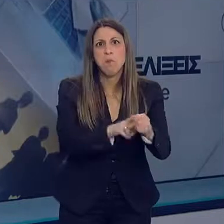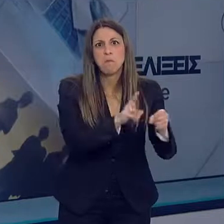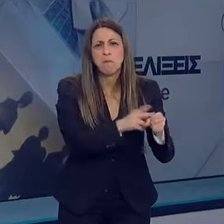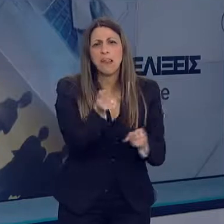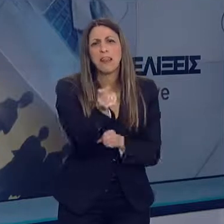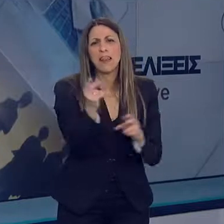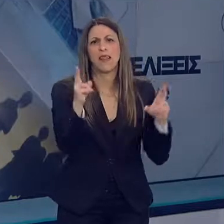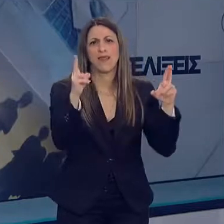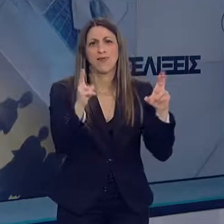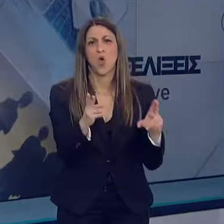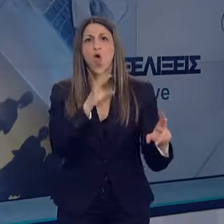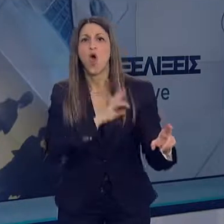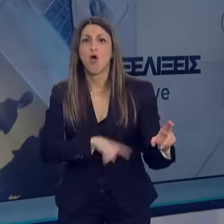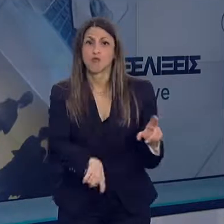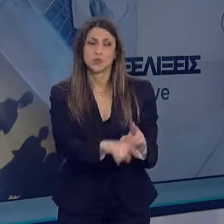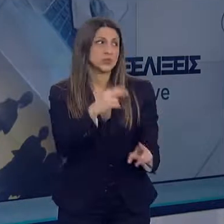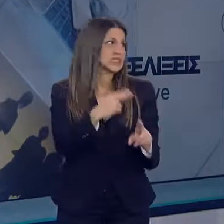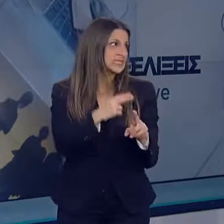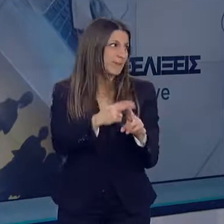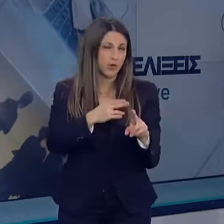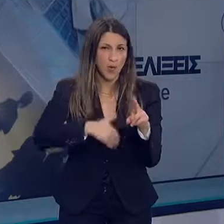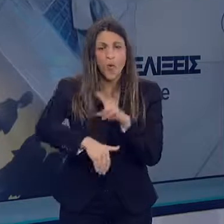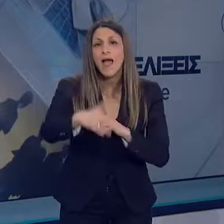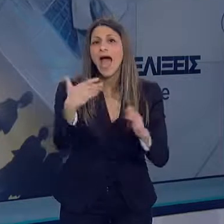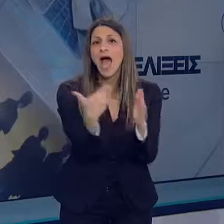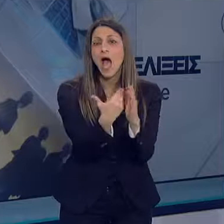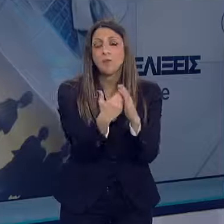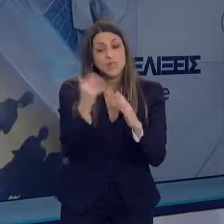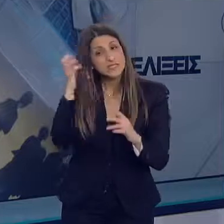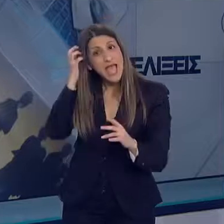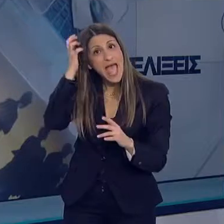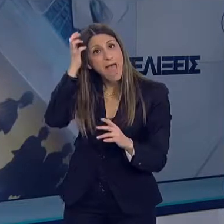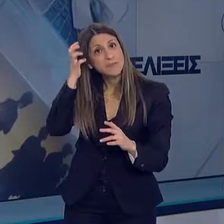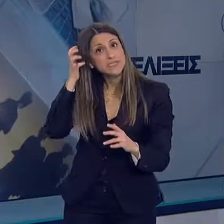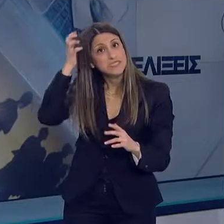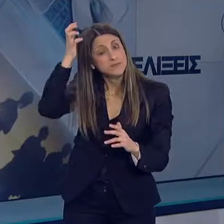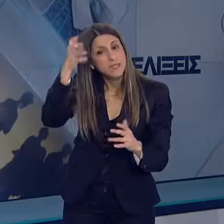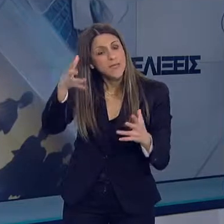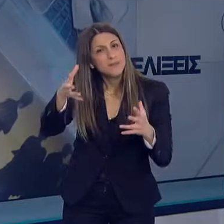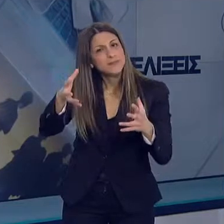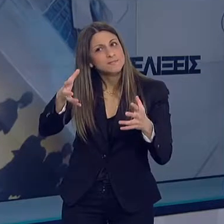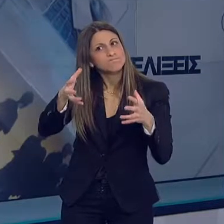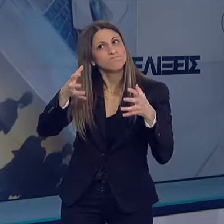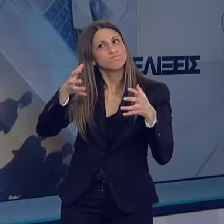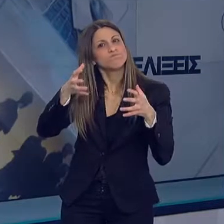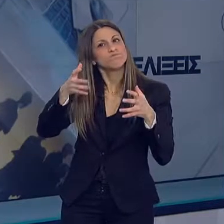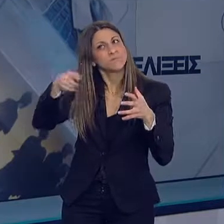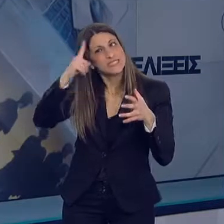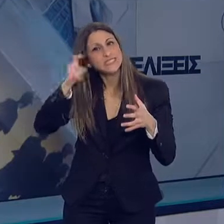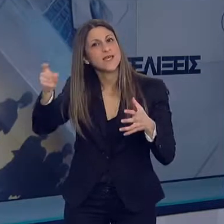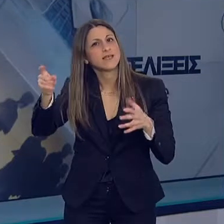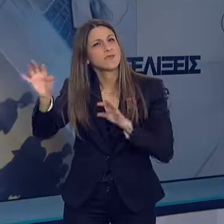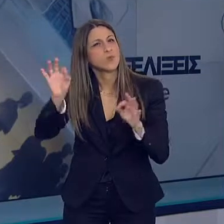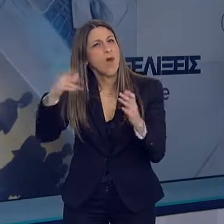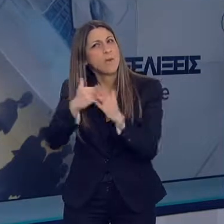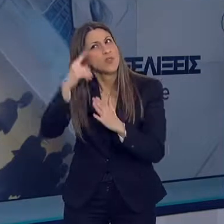100.000 πληθυσμού, κάτι το οποίο είναι πολύ σημαντικό. Δείχνει ότι η επιστήμη συγκρατεί την πορεία αυτού του ιού όταν εφαρμόζεται